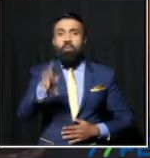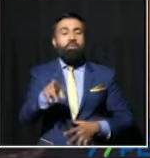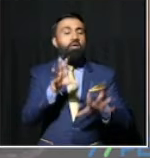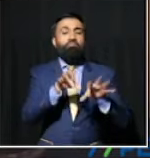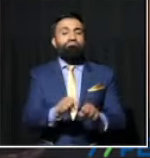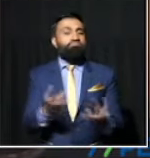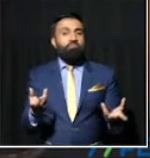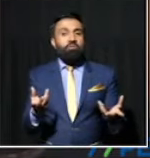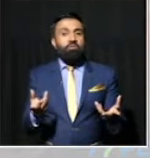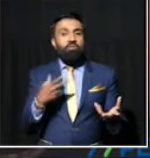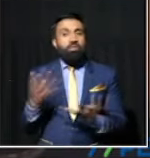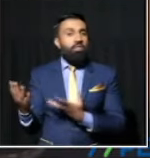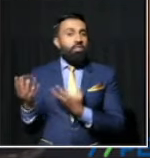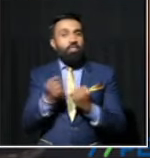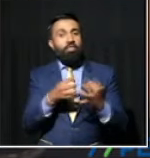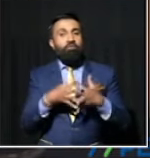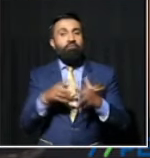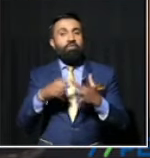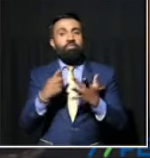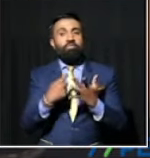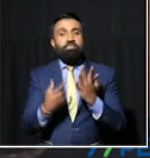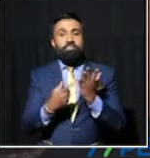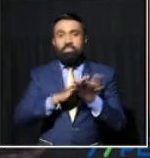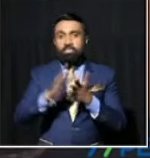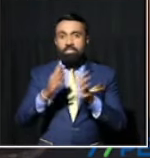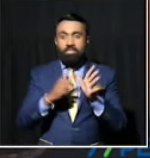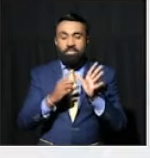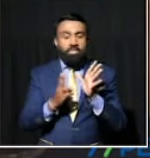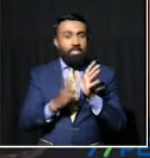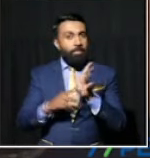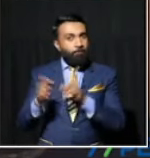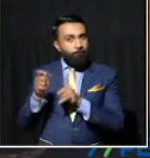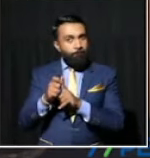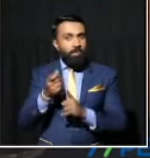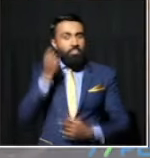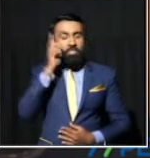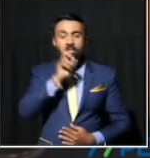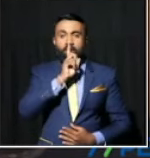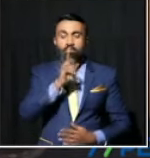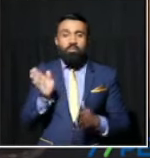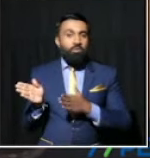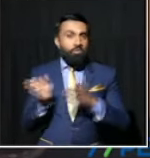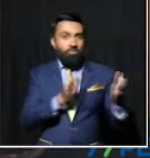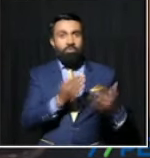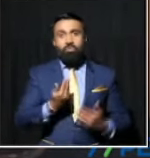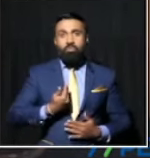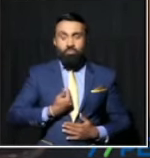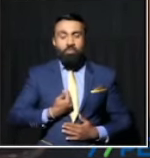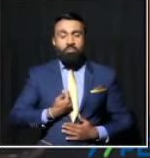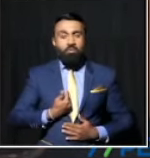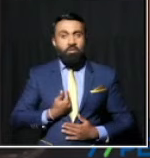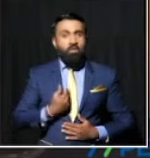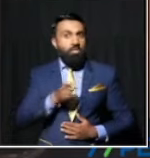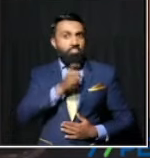ඒක අරගෙන විජිත හේරත් ප්‍රකාශ මන්ත්‍රීතුමා ප්‍රකාශ ඉදිරිපත් කරනවා එළියේ. එක පැත්තකින් කියනවා මම අධිකරණයට අපහාසයක්